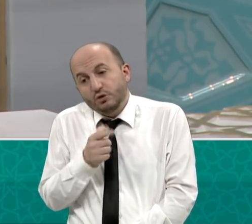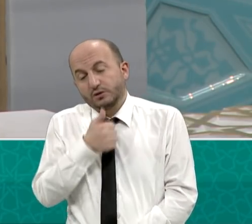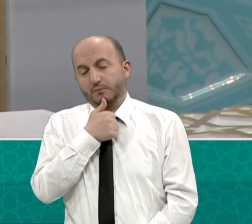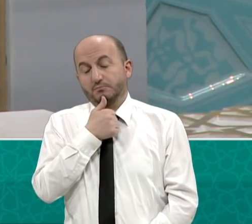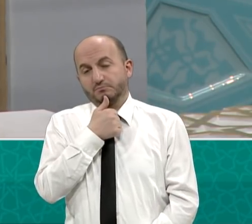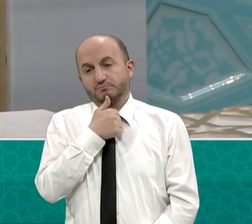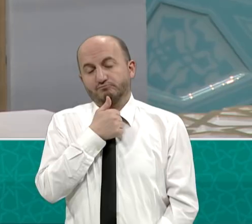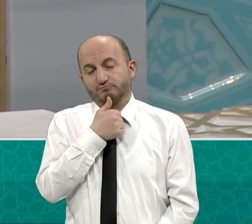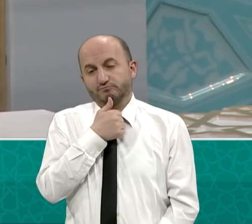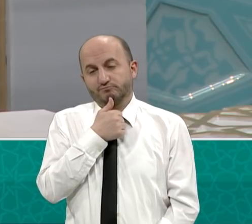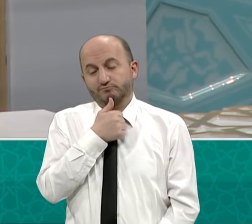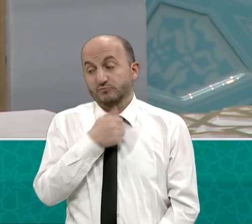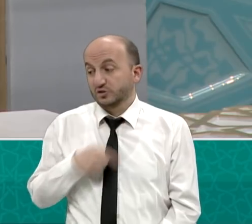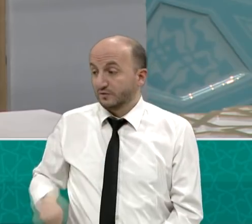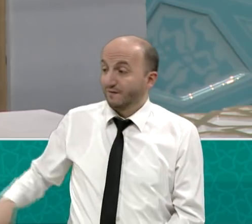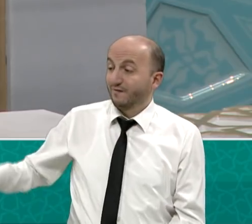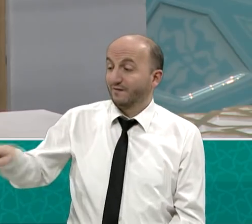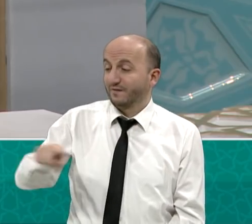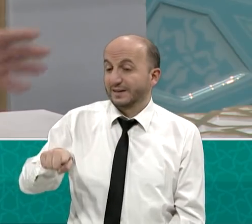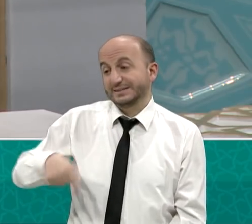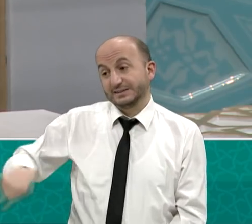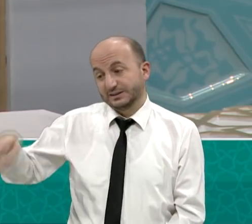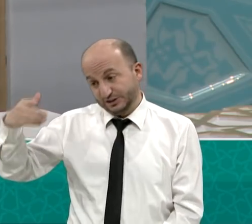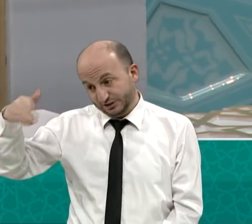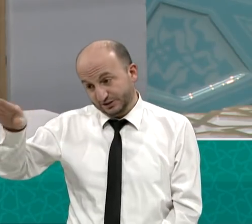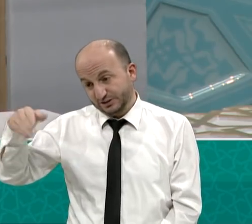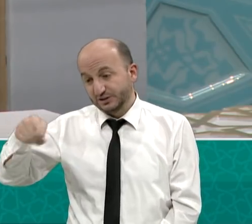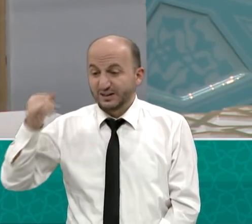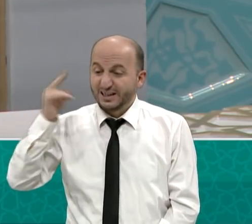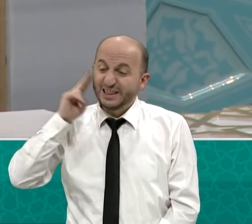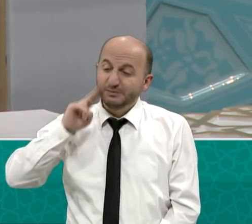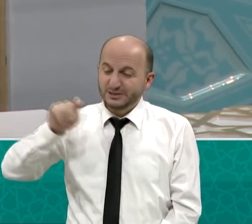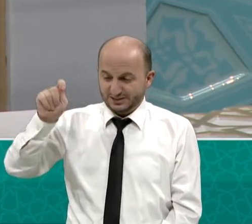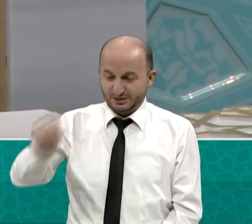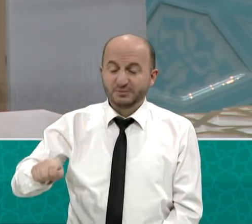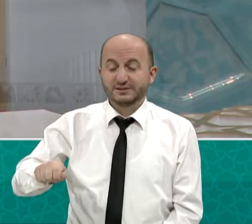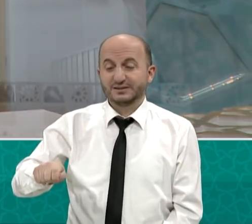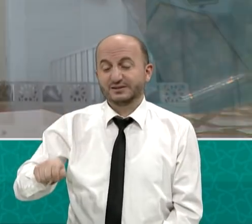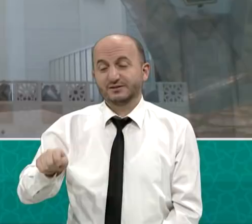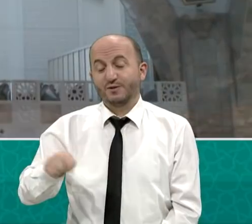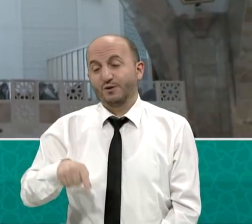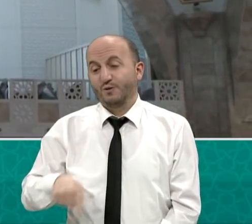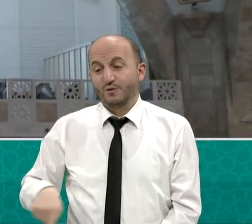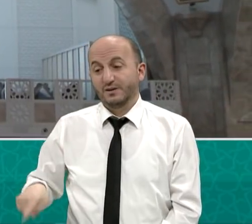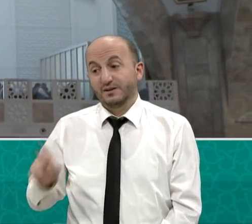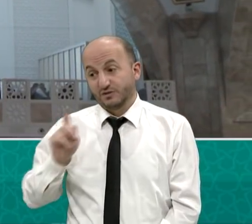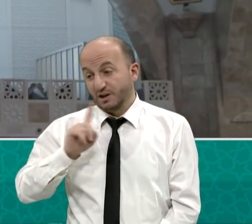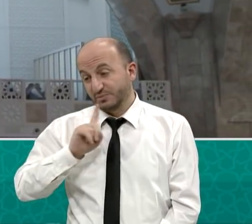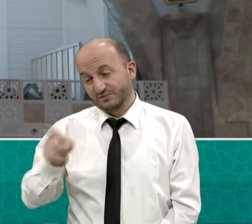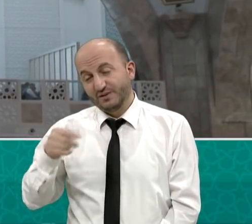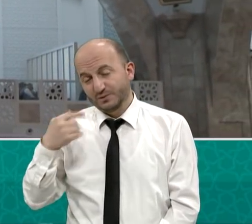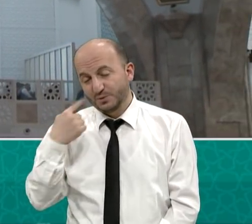bedevi adam. Ve sahabilerine diyor ki hadi siz de gidin, orayı temizleyin diyerek onunla alakalı onlara da talimat